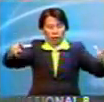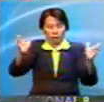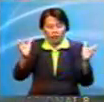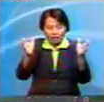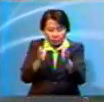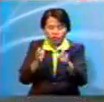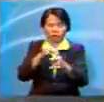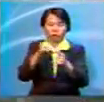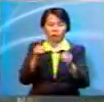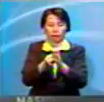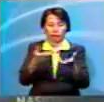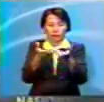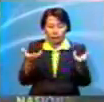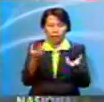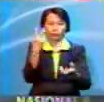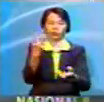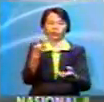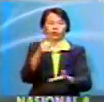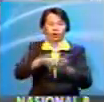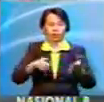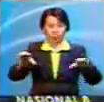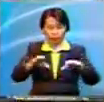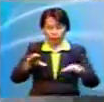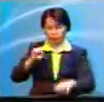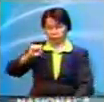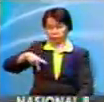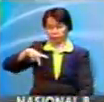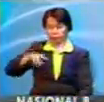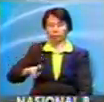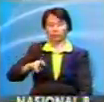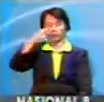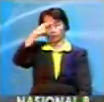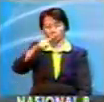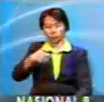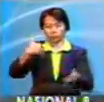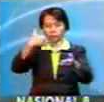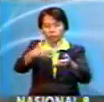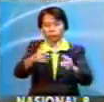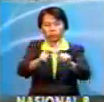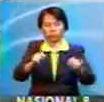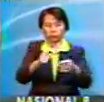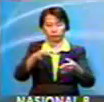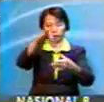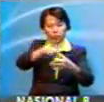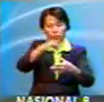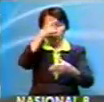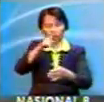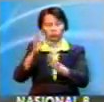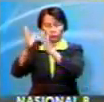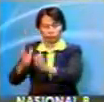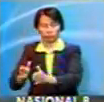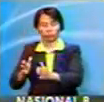dikecilkan atau dipecah dua. Apa yang dilakukan SPR adalah untuk mendekatkan tempat mengundi untuk para